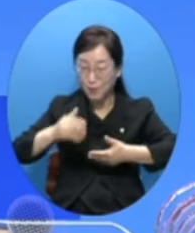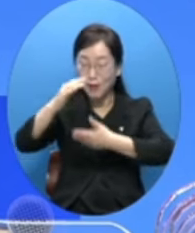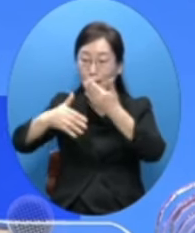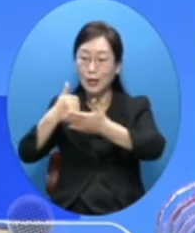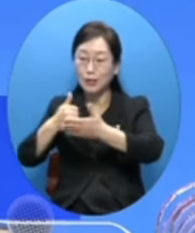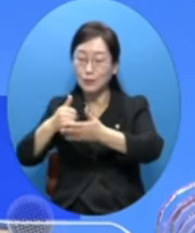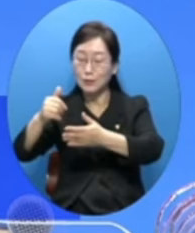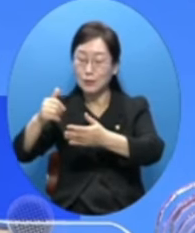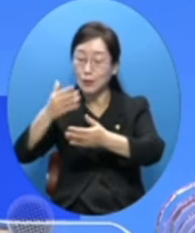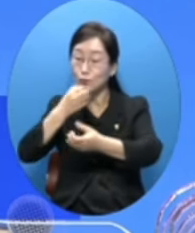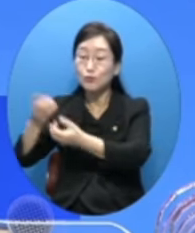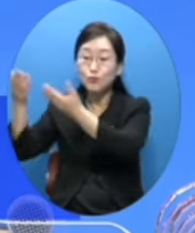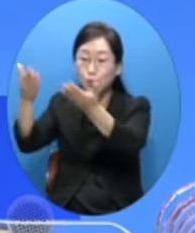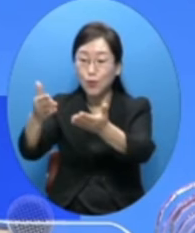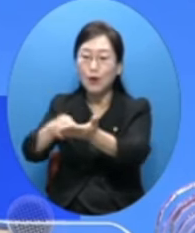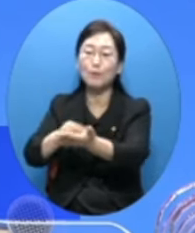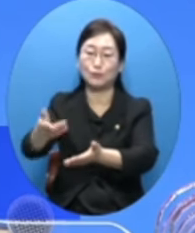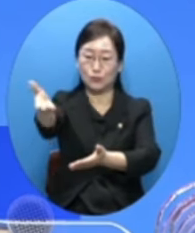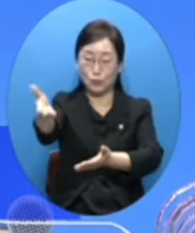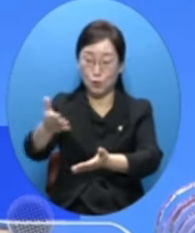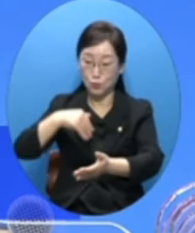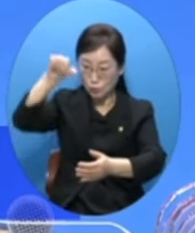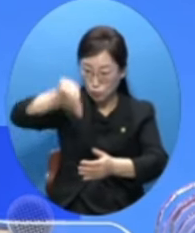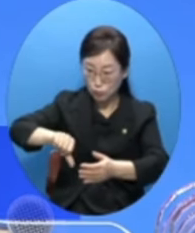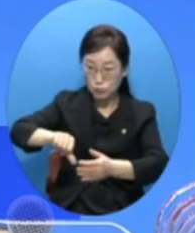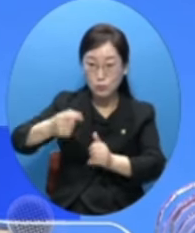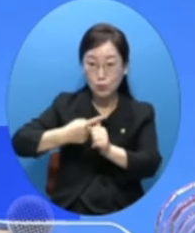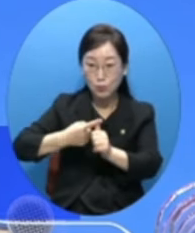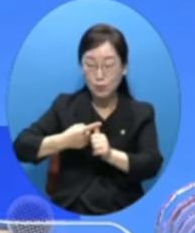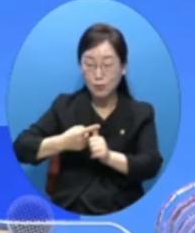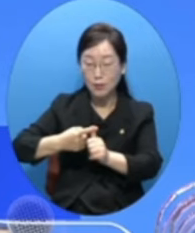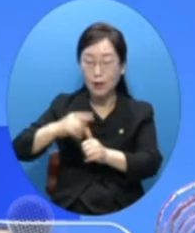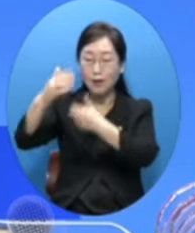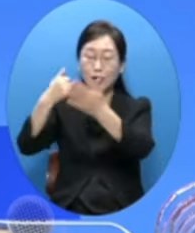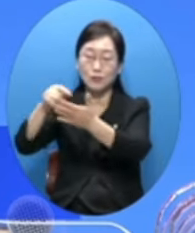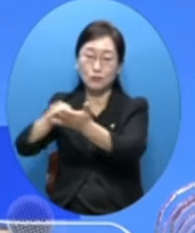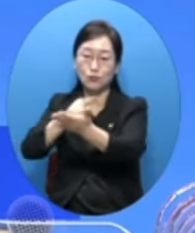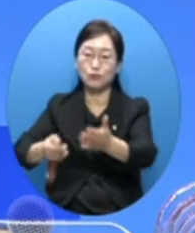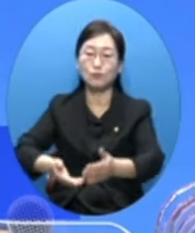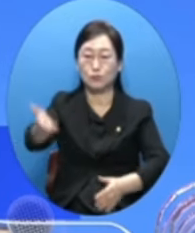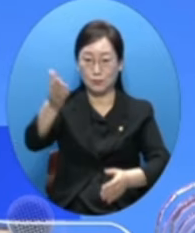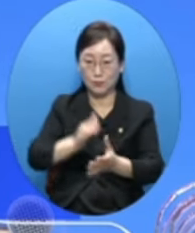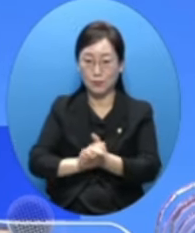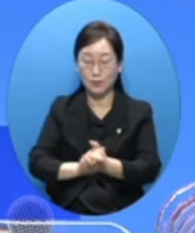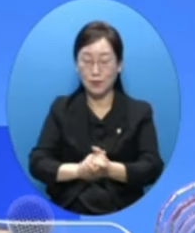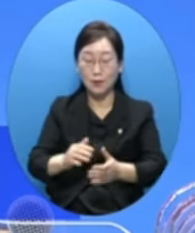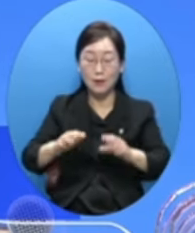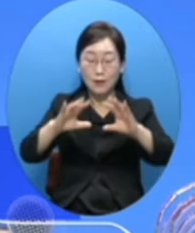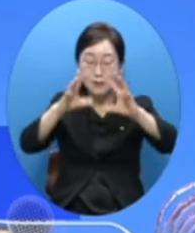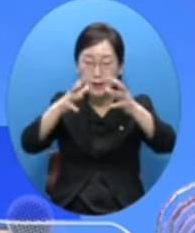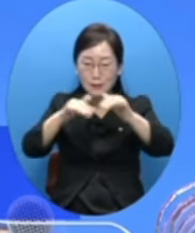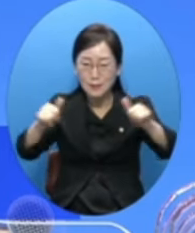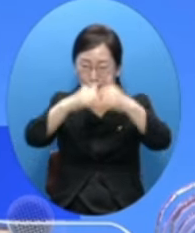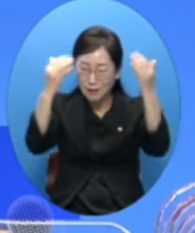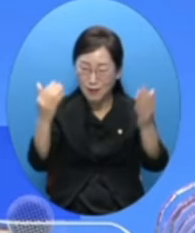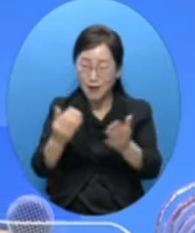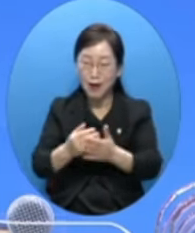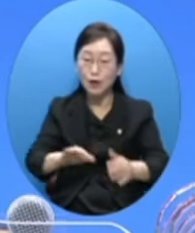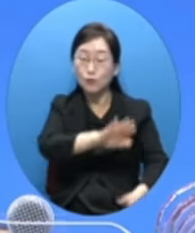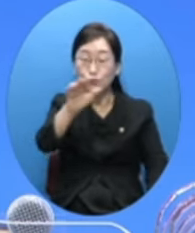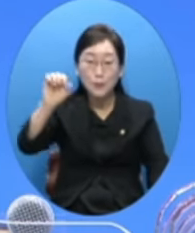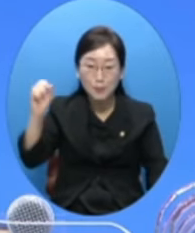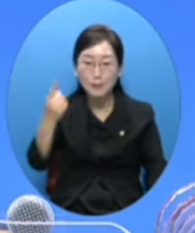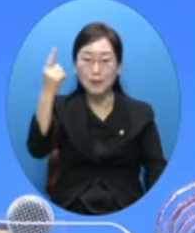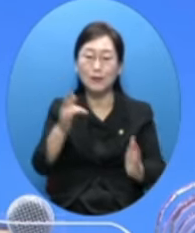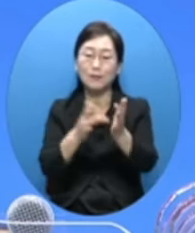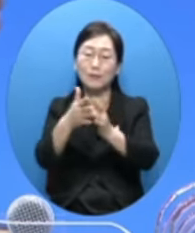우리를 저주하는 사람 하나님께서 그를 저주하십니다. 땅의 모든 족속이 우리로 말미암아 복을 받게 되는 것입니다. 우리 예수 믿는 사람들로